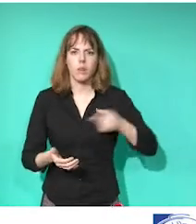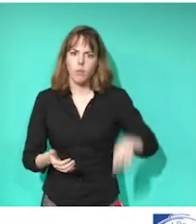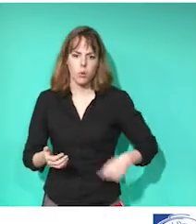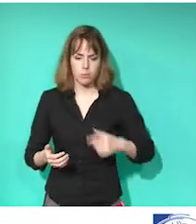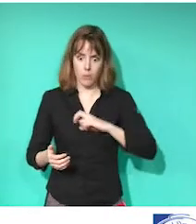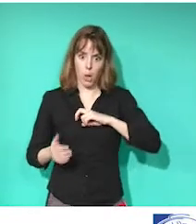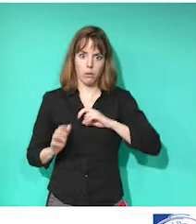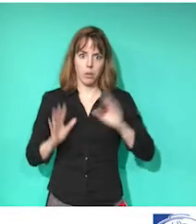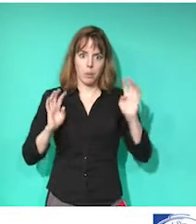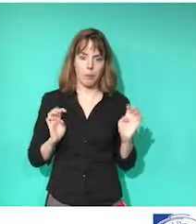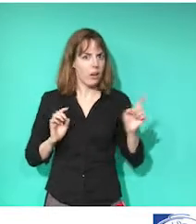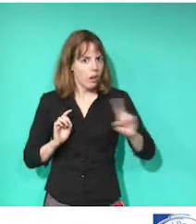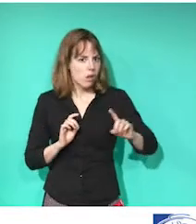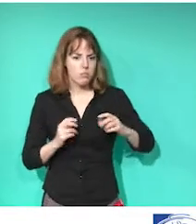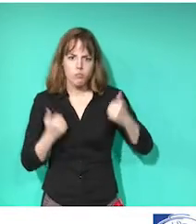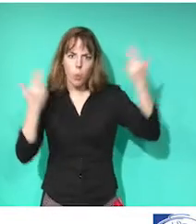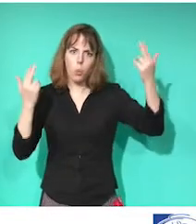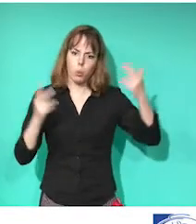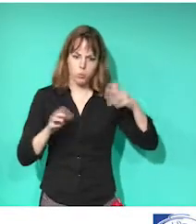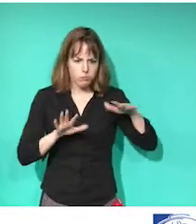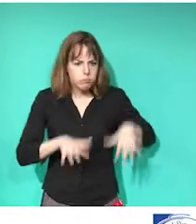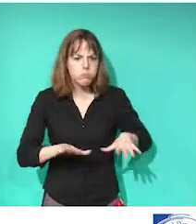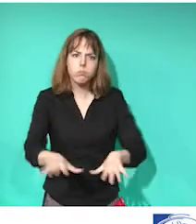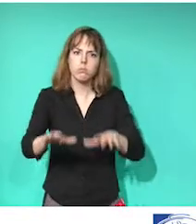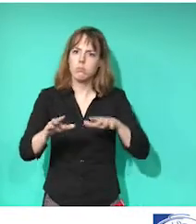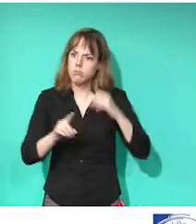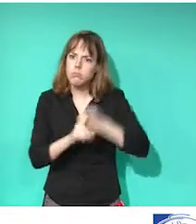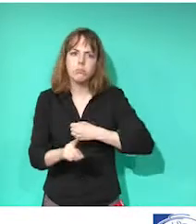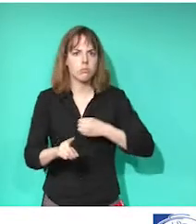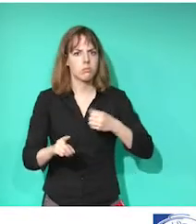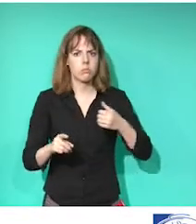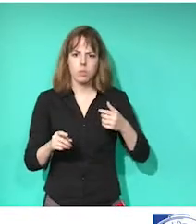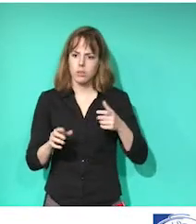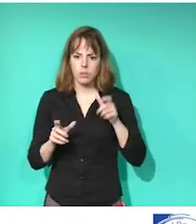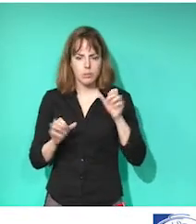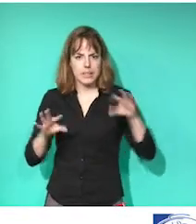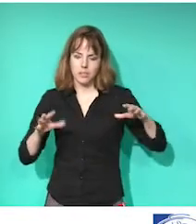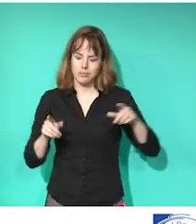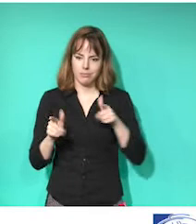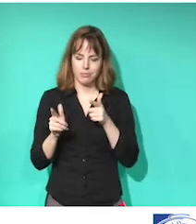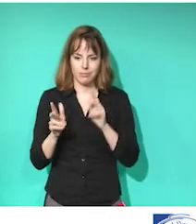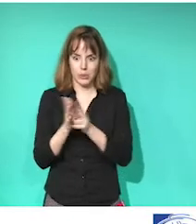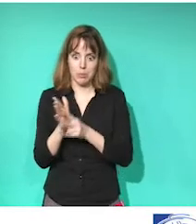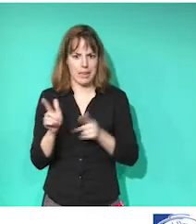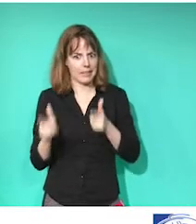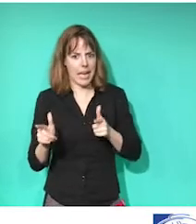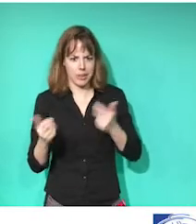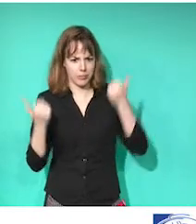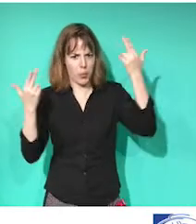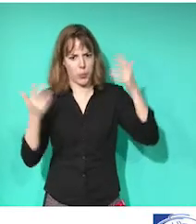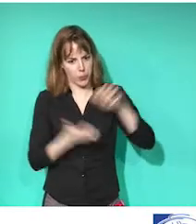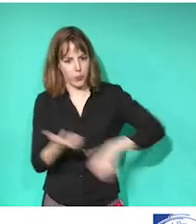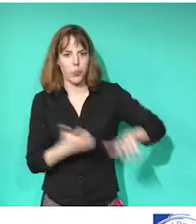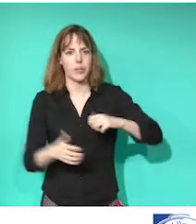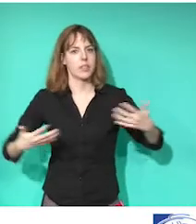à la colère, prenons la une, prenons la rue, prenons, il y a là un vocabulaire de barricade. Alors, trois petites questions pour terminer, si je puis